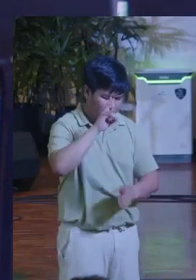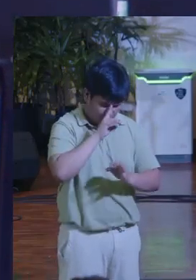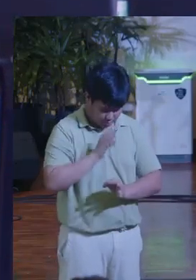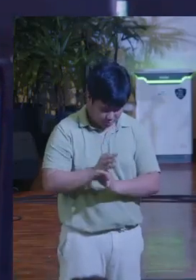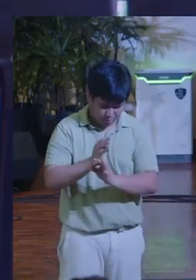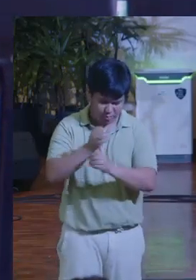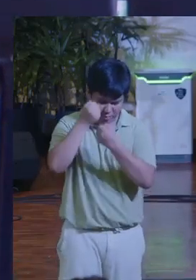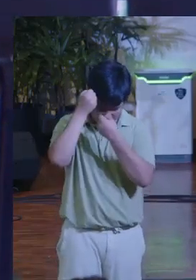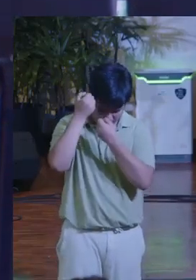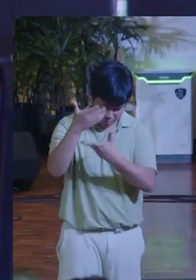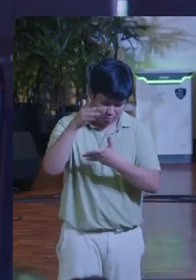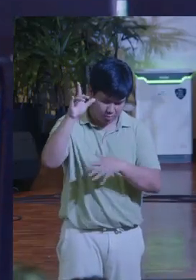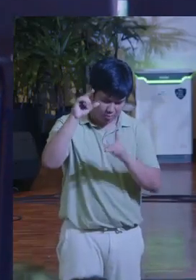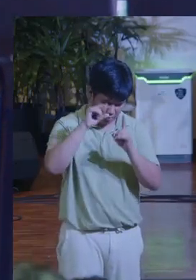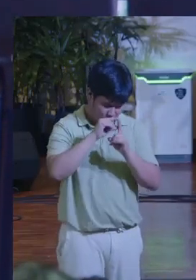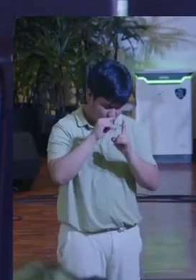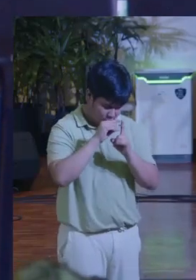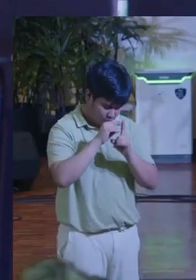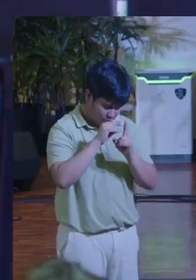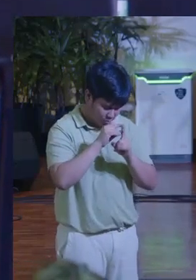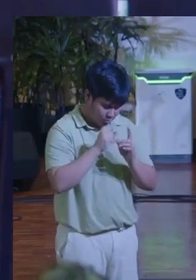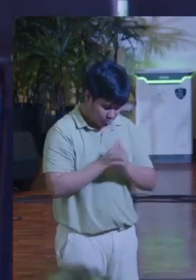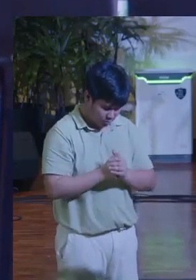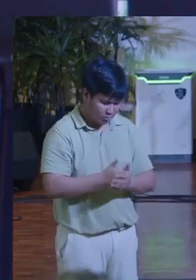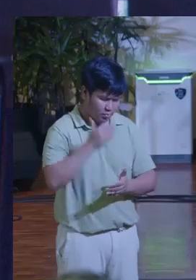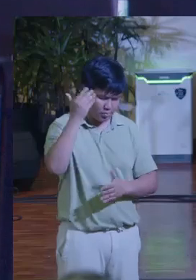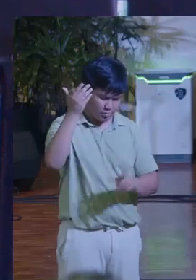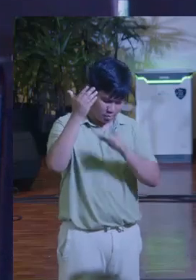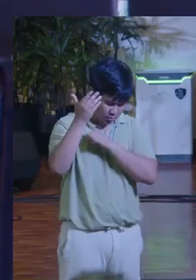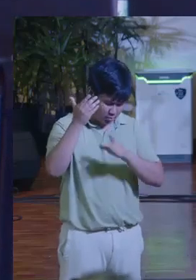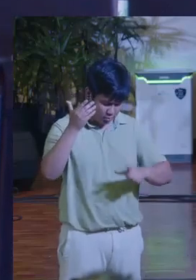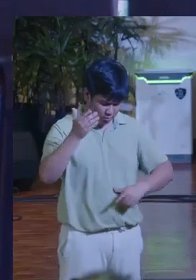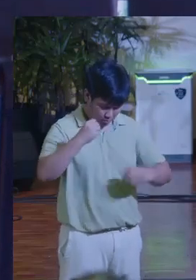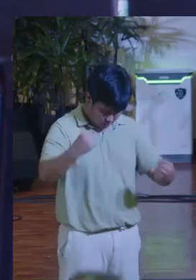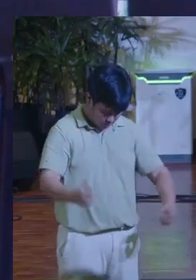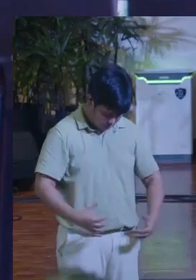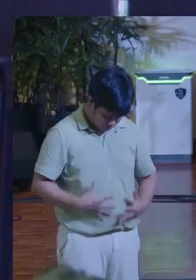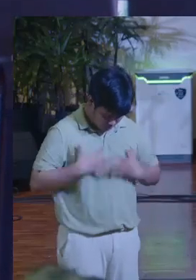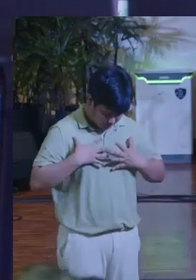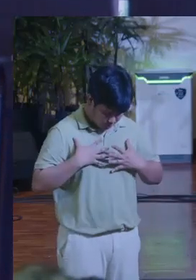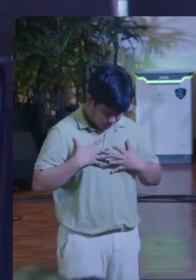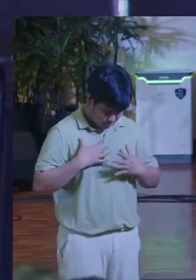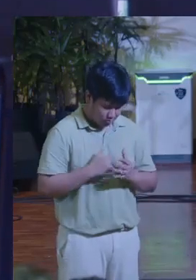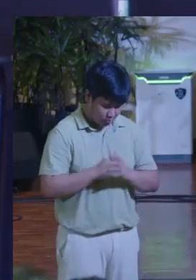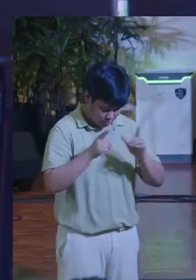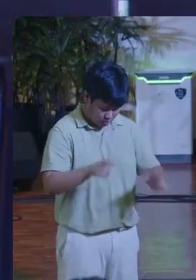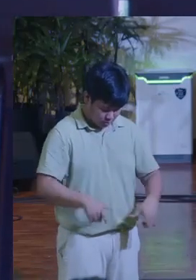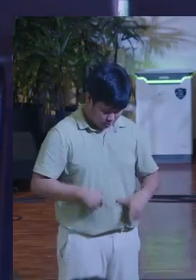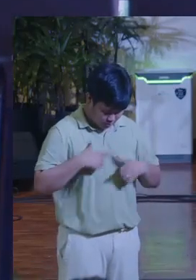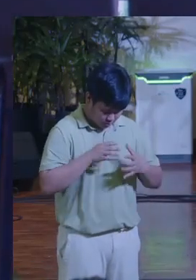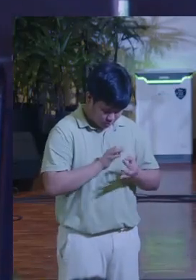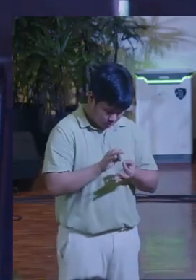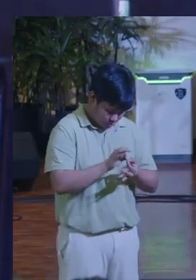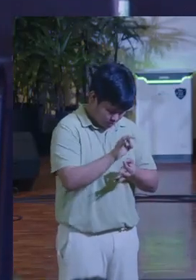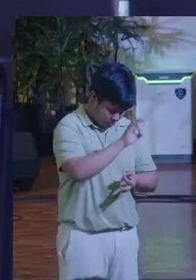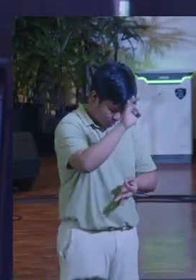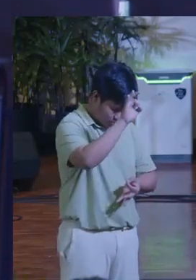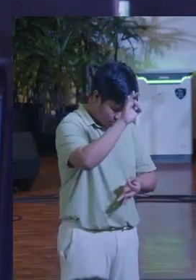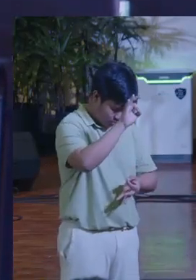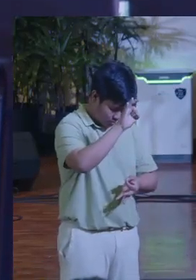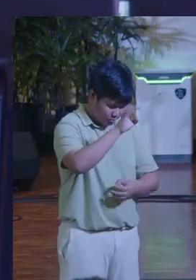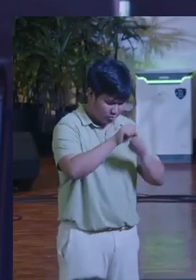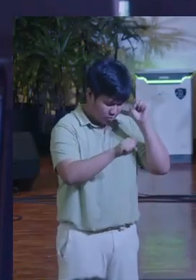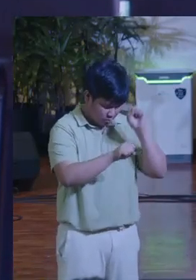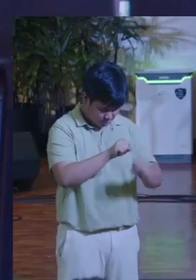na sumusunod sa inyong salita. Kayo po ang magpayabong ng kanilang buhay espiritual upang sila